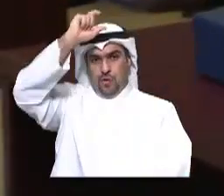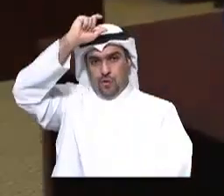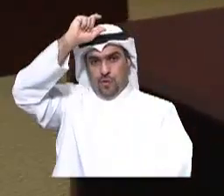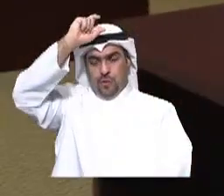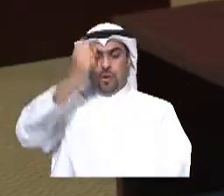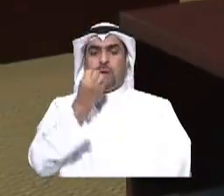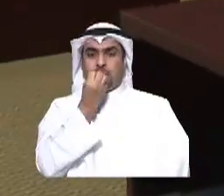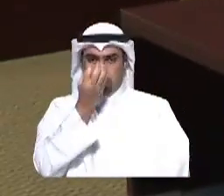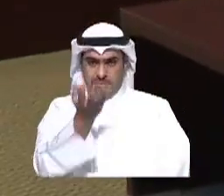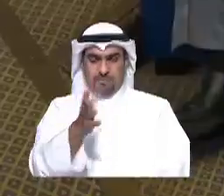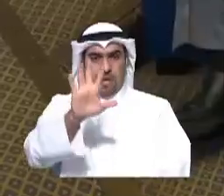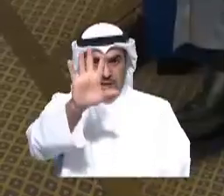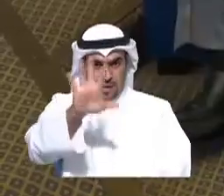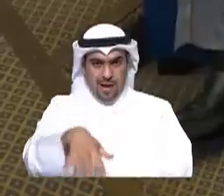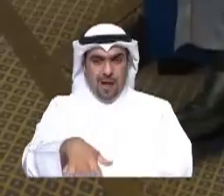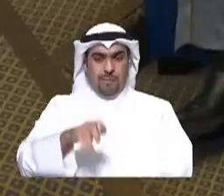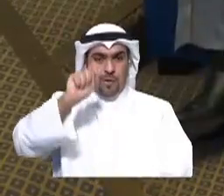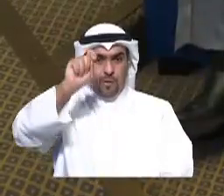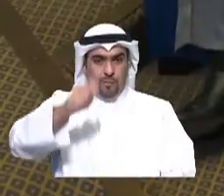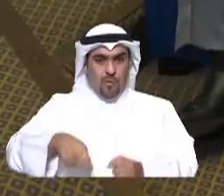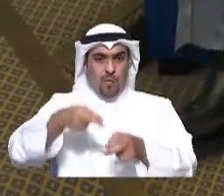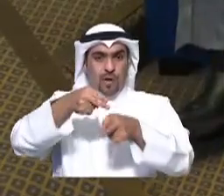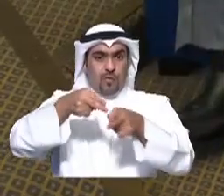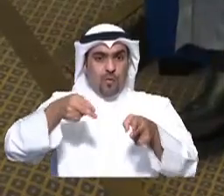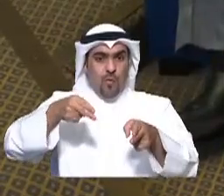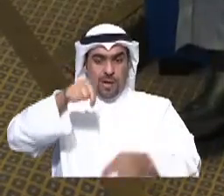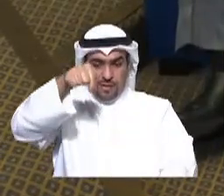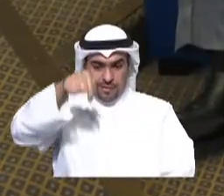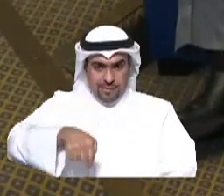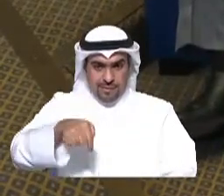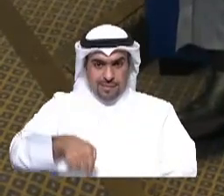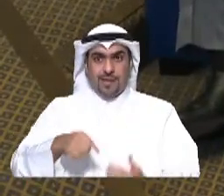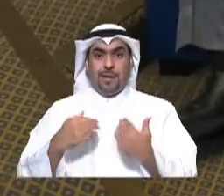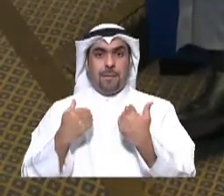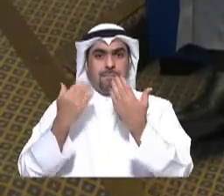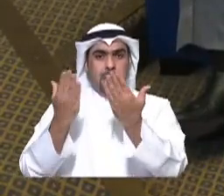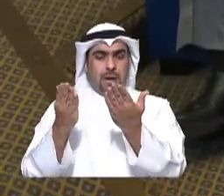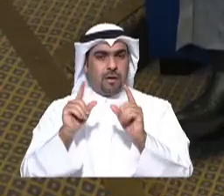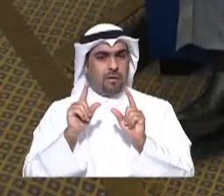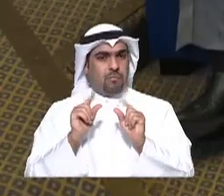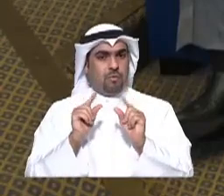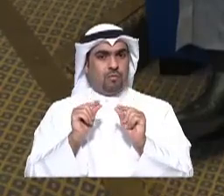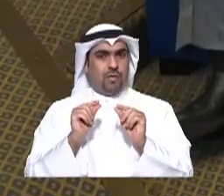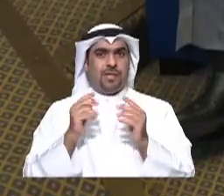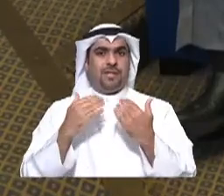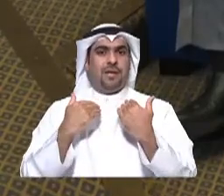الوطن قادرين على النجاح محليا ودوليا ليكونوا خير السفراء